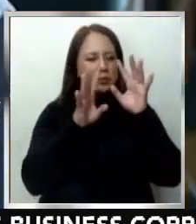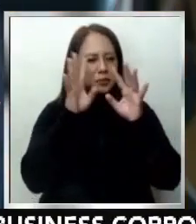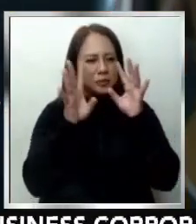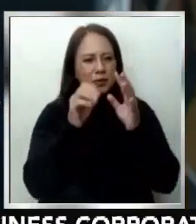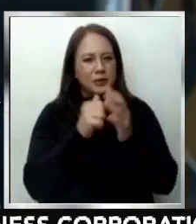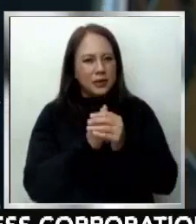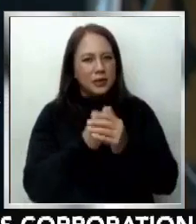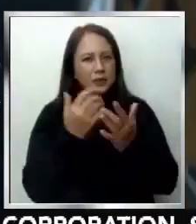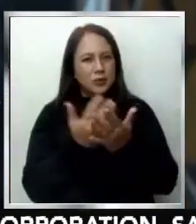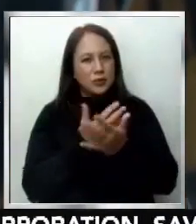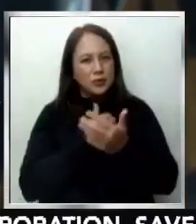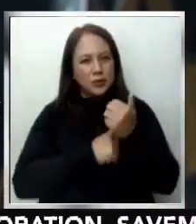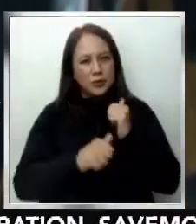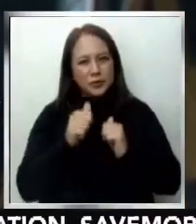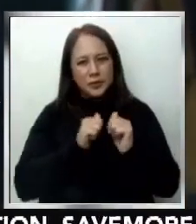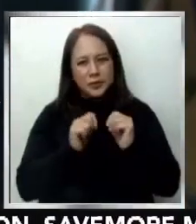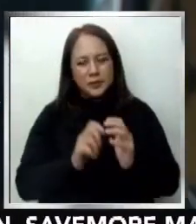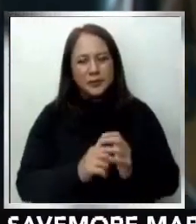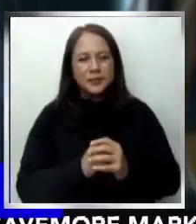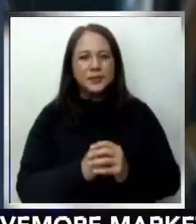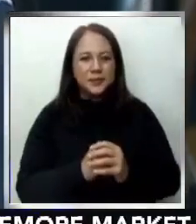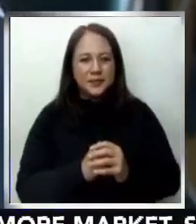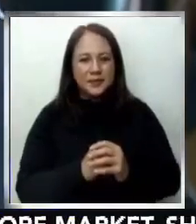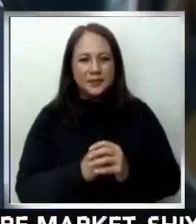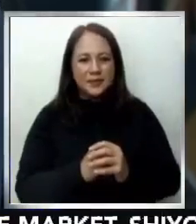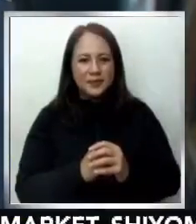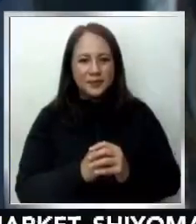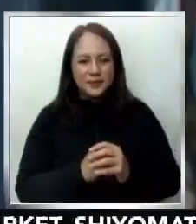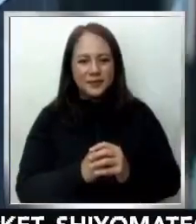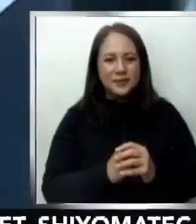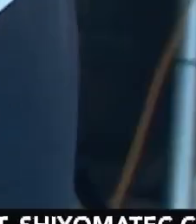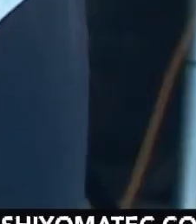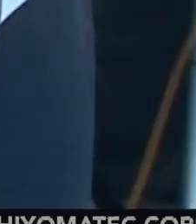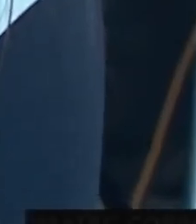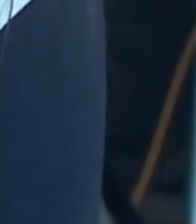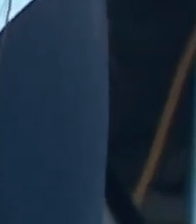artist. Kata Tibayan, updated sa showbiz happenings.